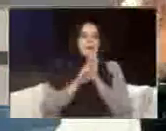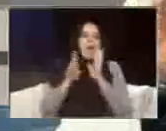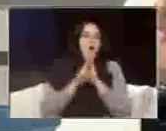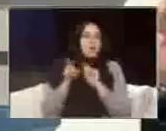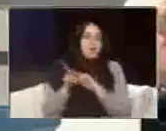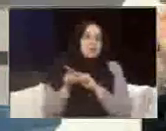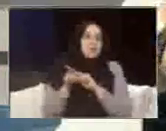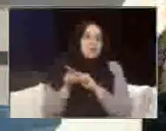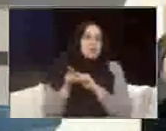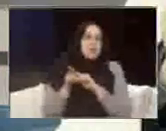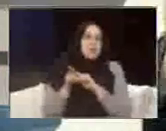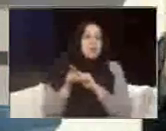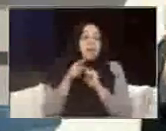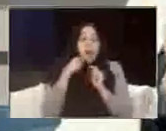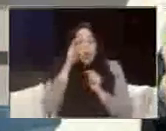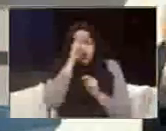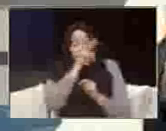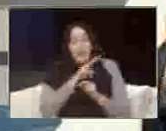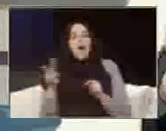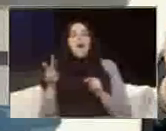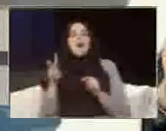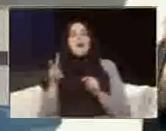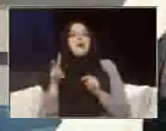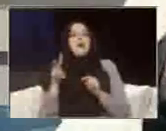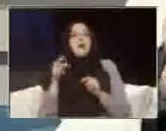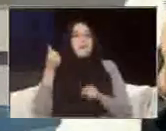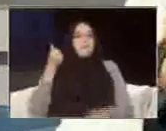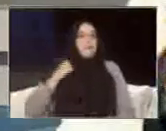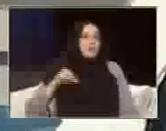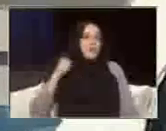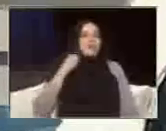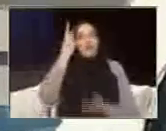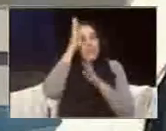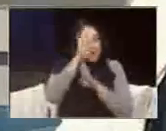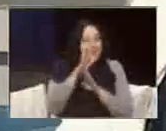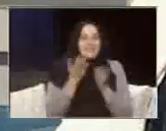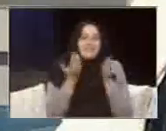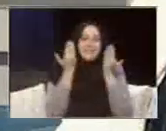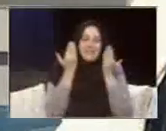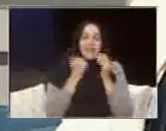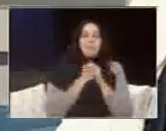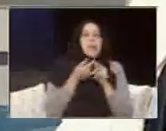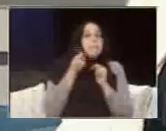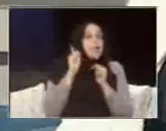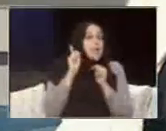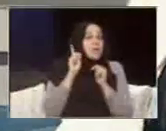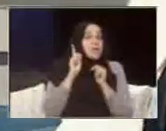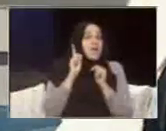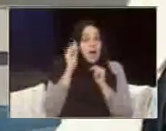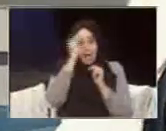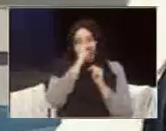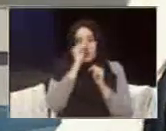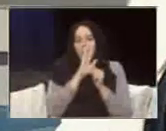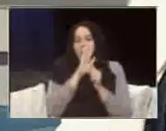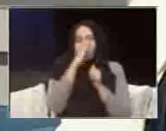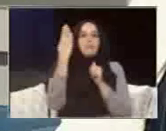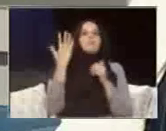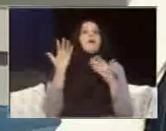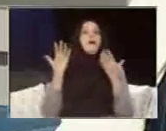اطلاقا. تكلموا على ذوك ذراري ربي يحفظهم على كل حال. يعني مرحلة